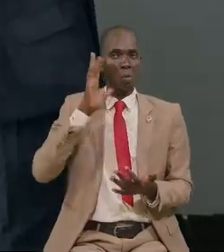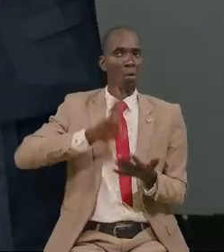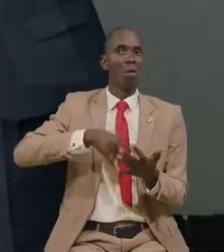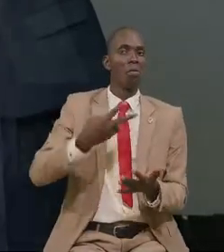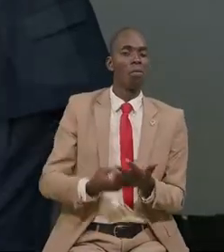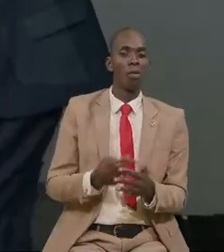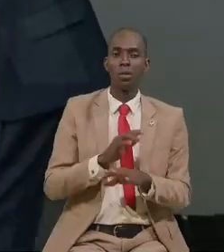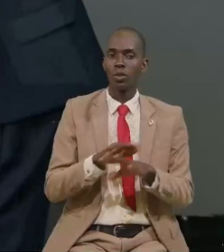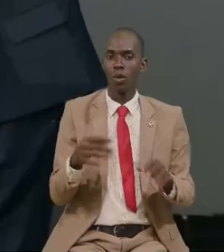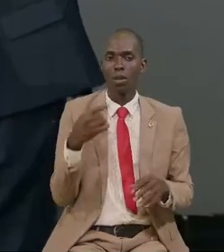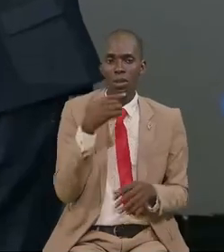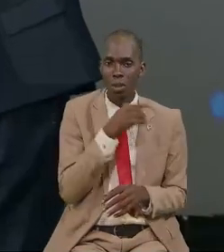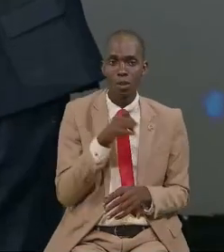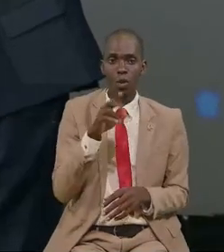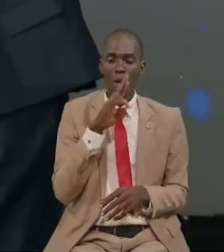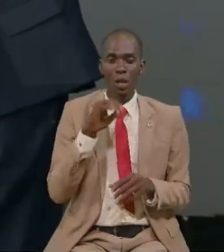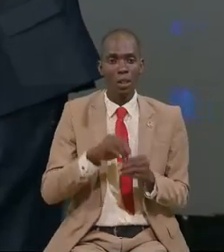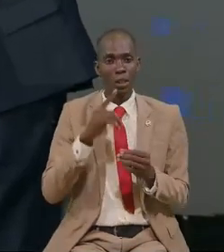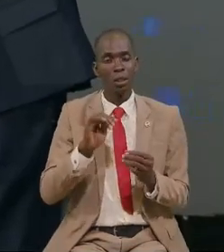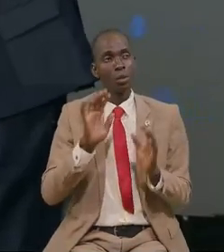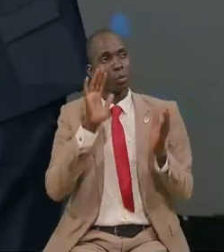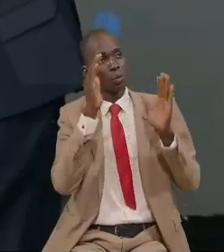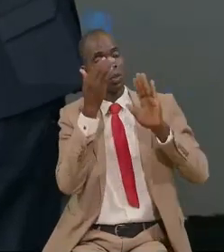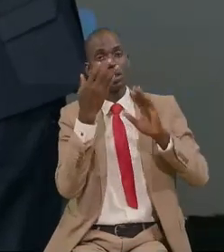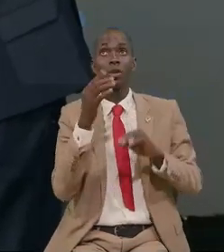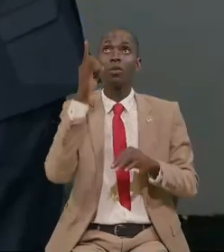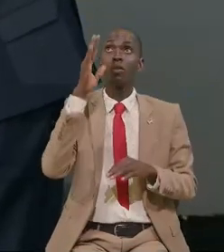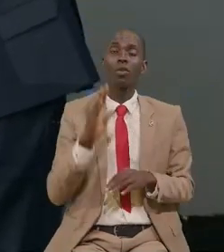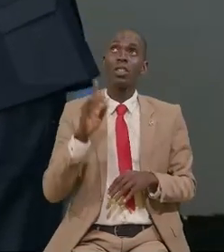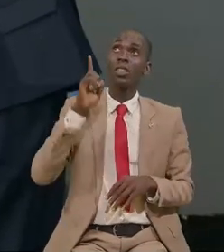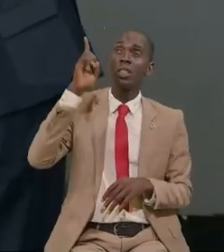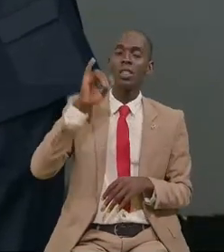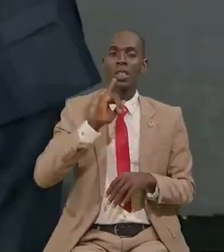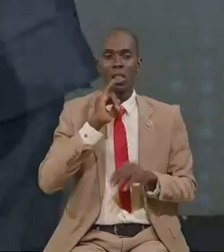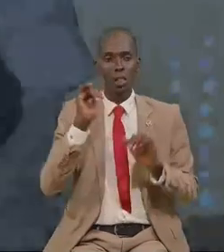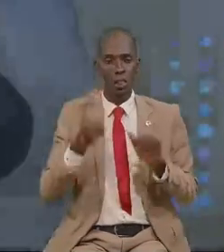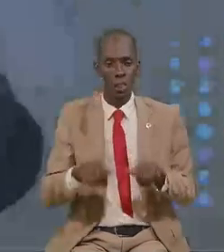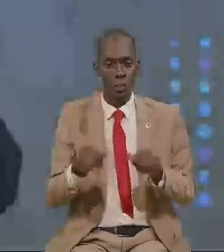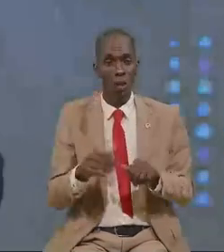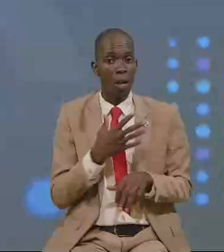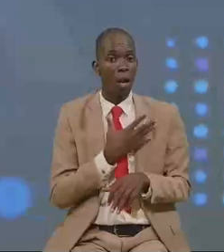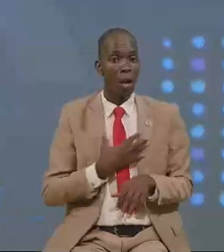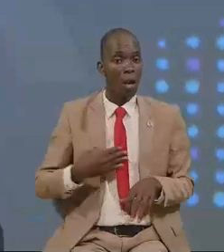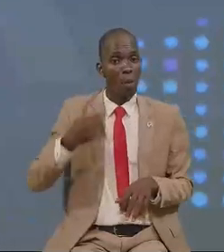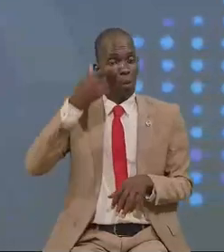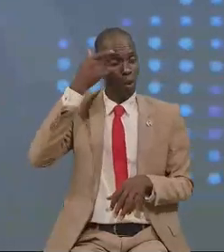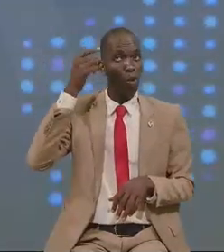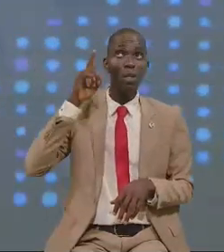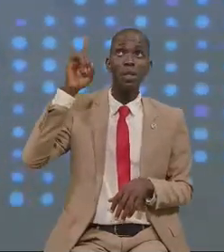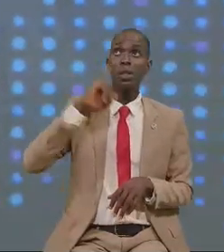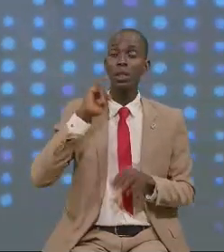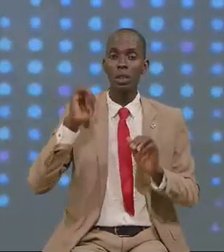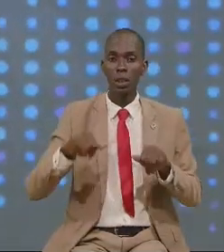Ne mens pas devant le Seigneur, il est capable. Et pour cela,